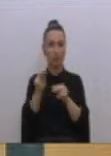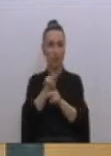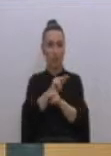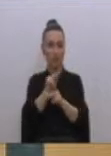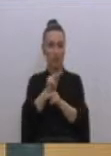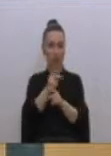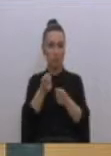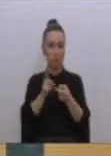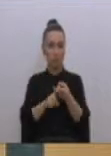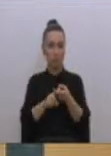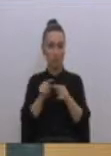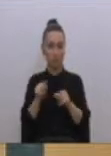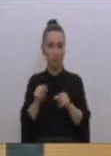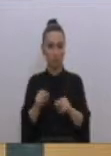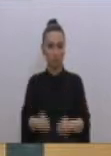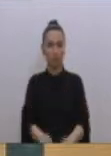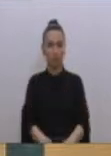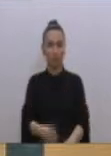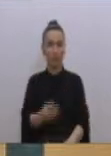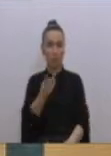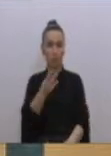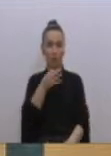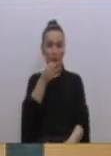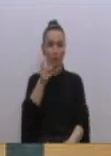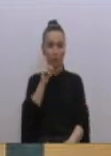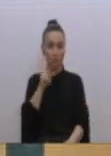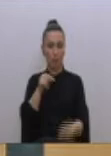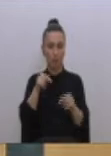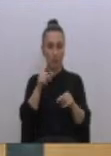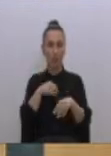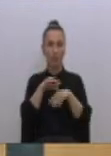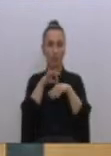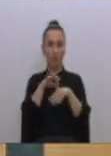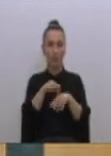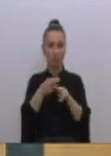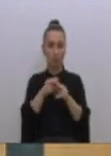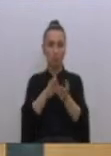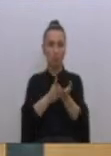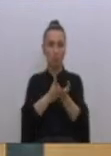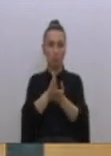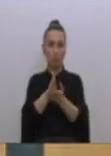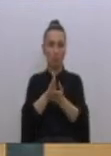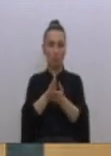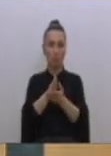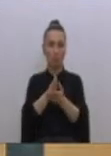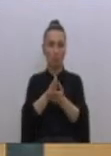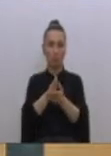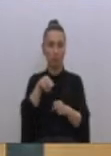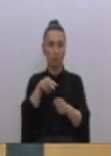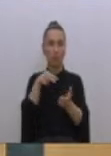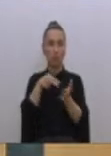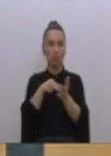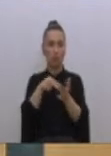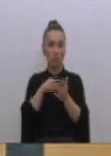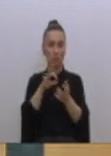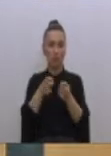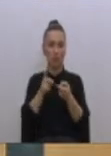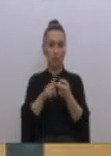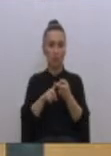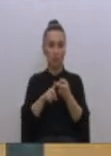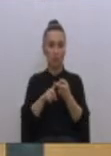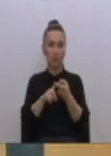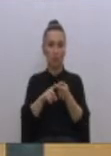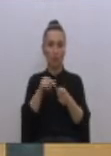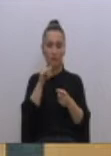რეაბილიტაციას, უნდა გითხრათ, რომ წელს ვატარებით აუდიტს, კომპლექსურ აუდიტს,